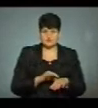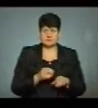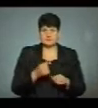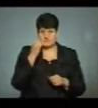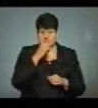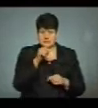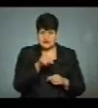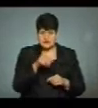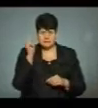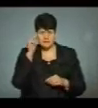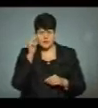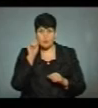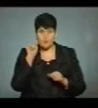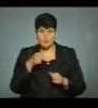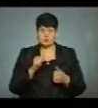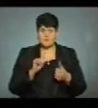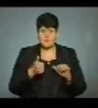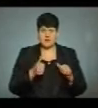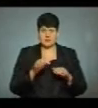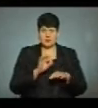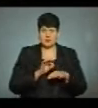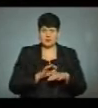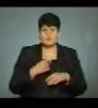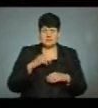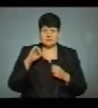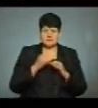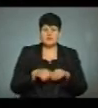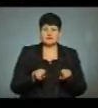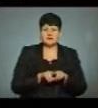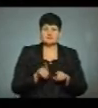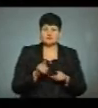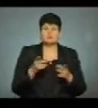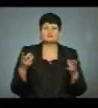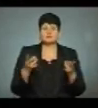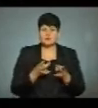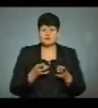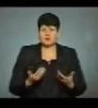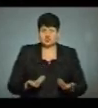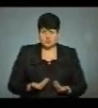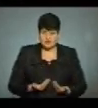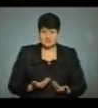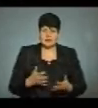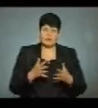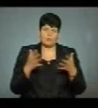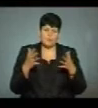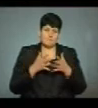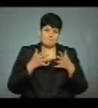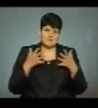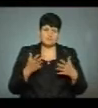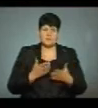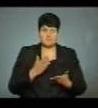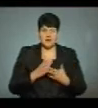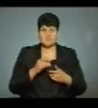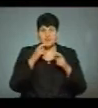семінарам можна попередити цю хворобу. Для себе я запам'ятала таке, що потрібно жити якомога більше, мати посмішку